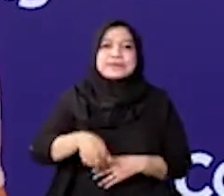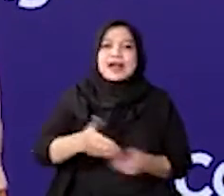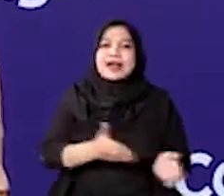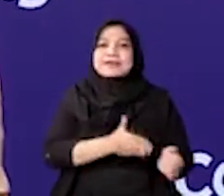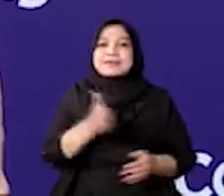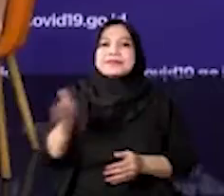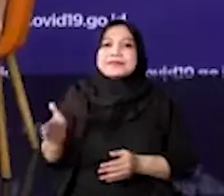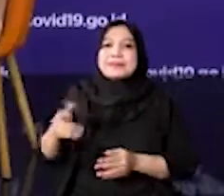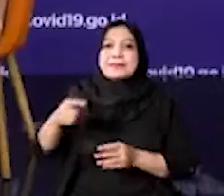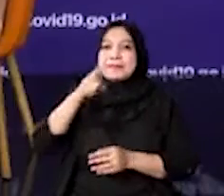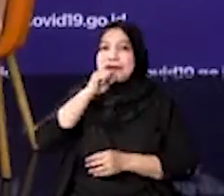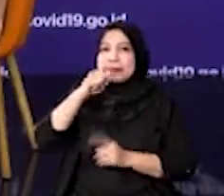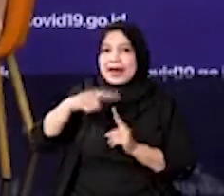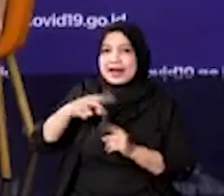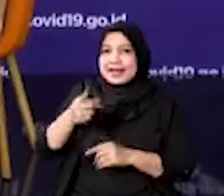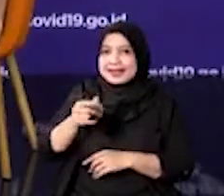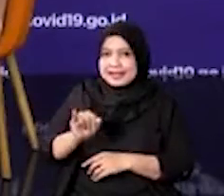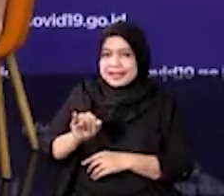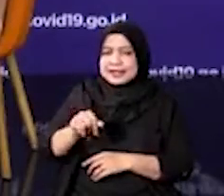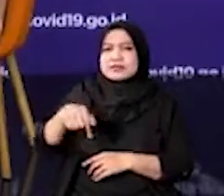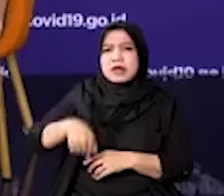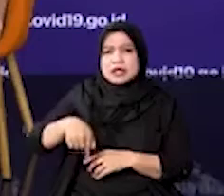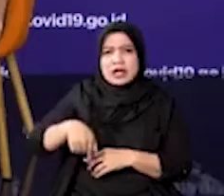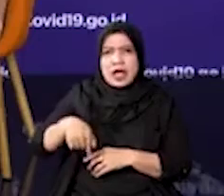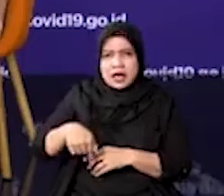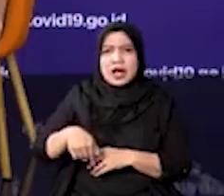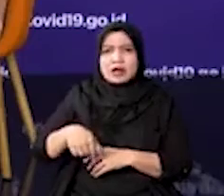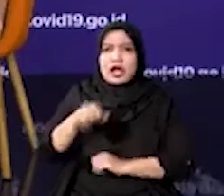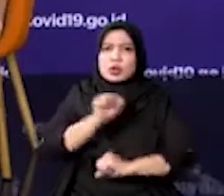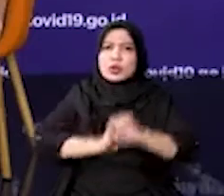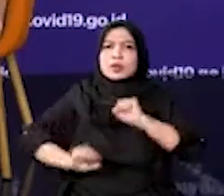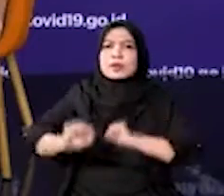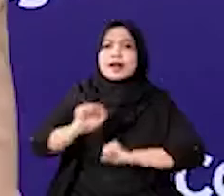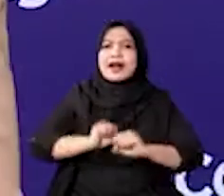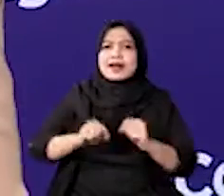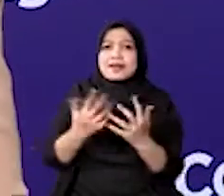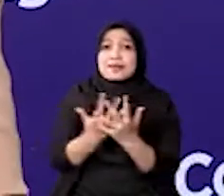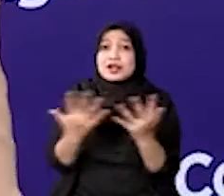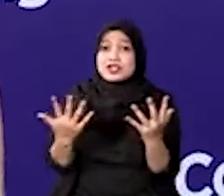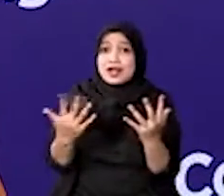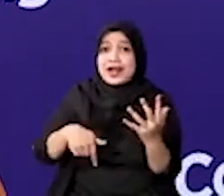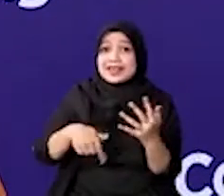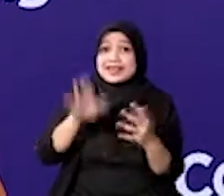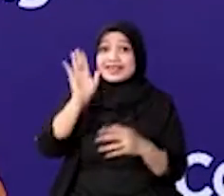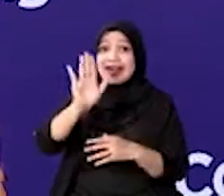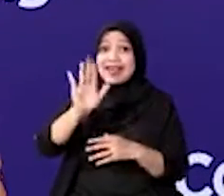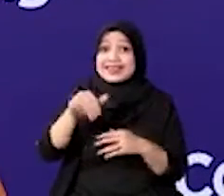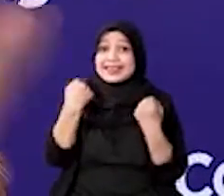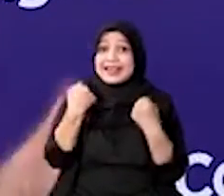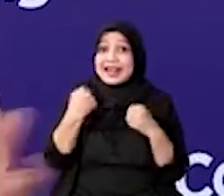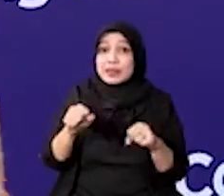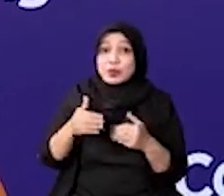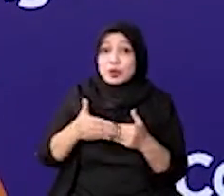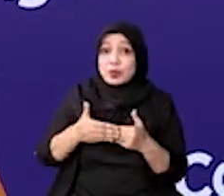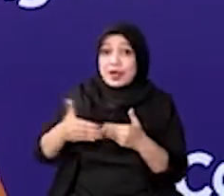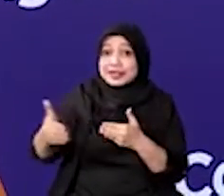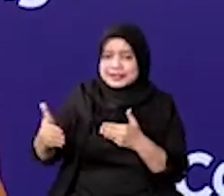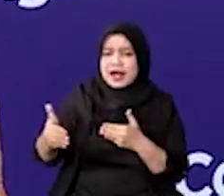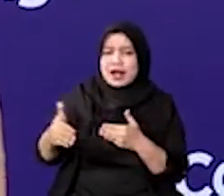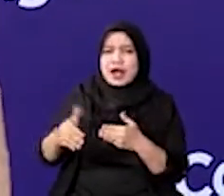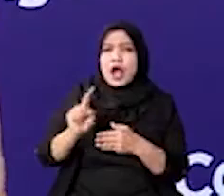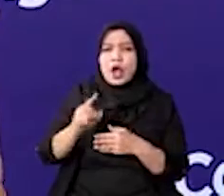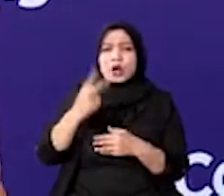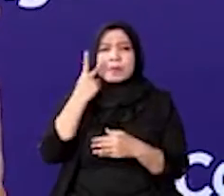ya sepakat saya ke Pak Tri lagi nih Pak Tri kalau kita bicara soal ee mobilitas masyarakat ya di libur panjang ini kan